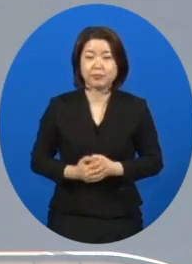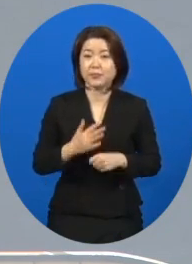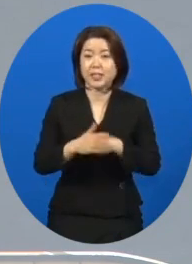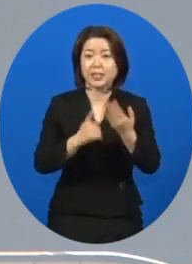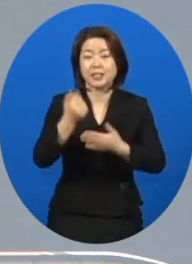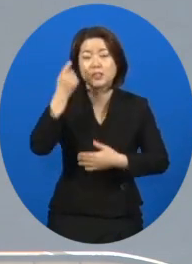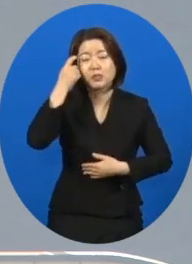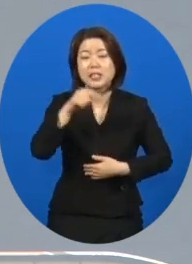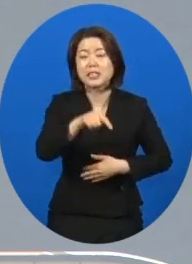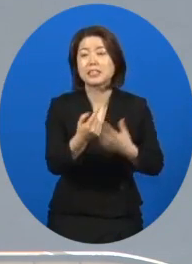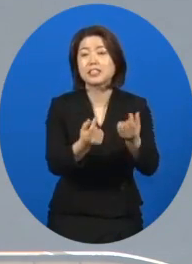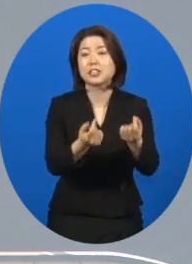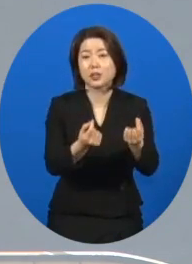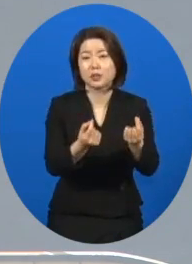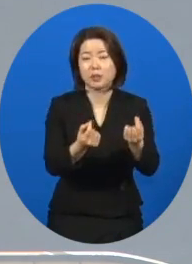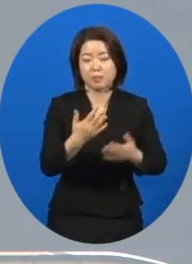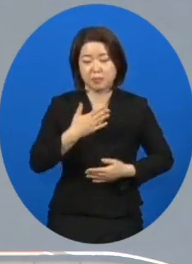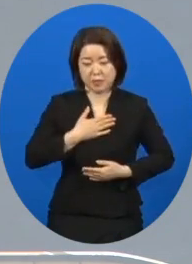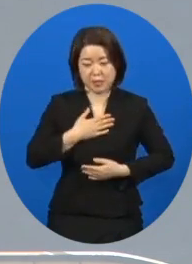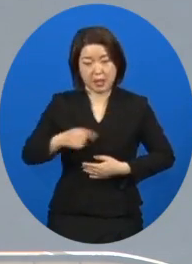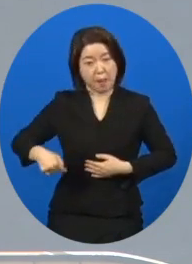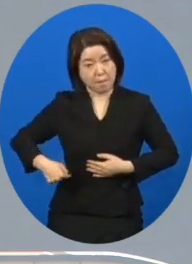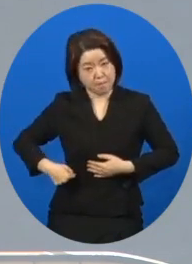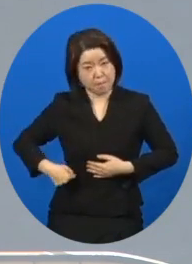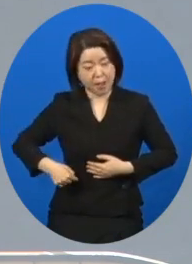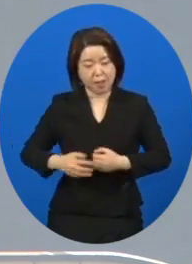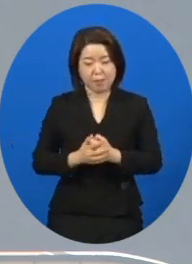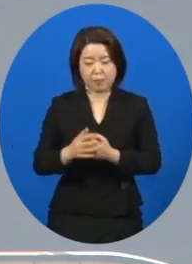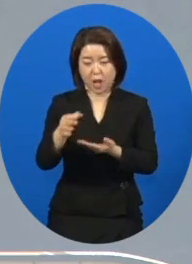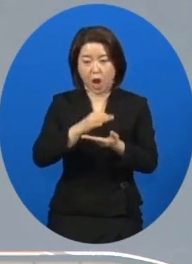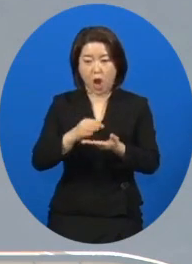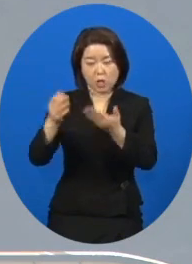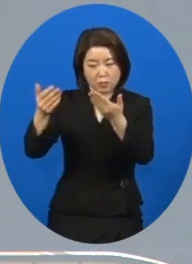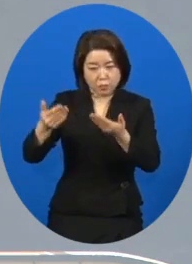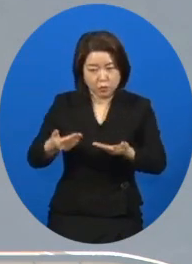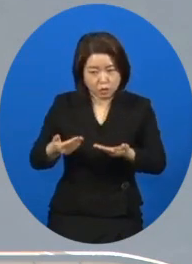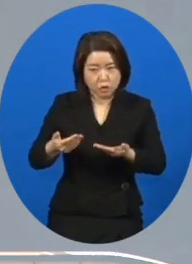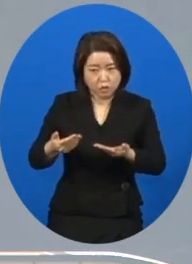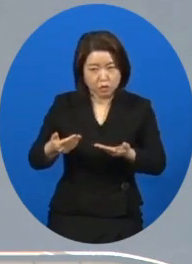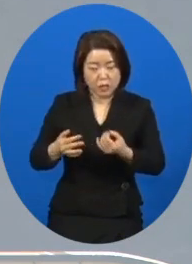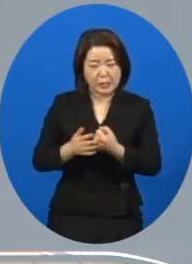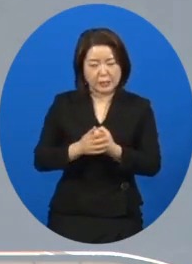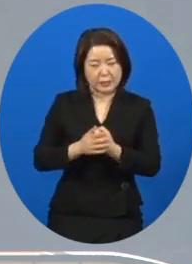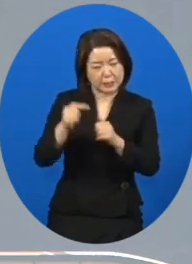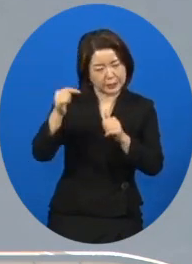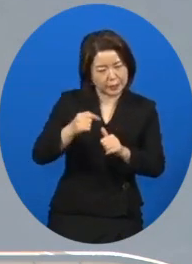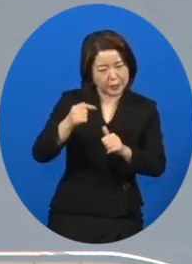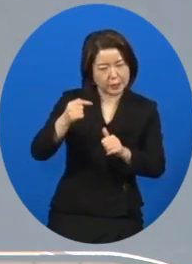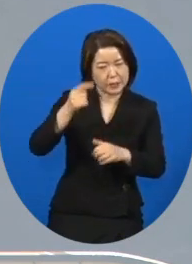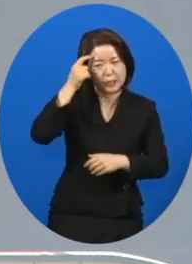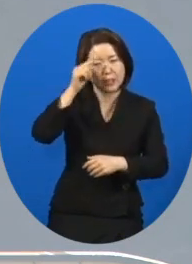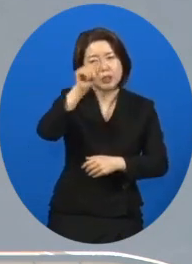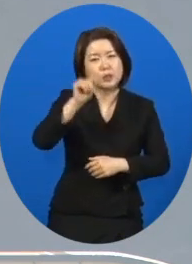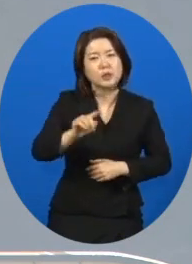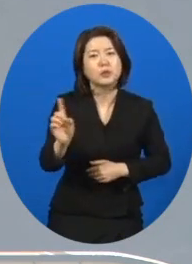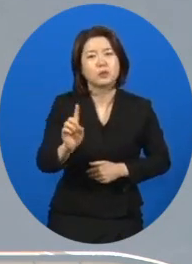하나님께서 왜 이처럼 우리 마음에 헌금할 마음을 주시면서 헌금을 하게 하실까요?